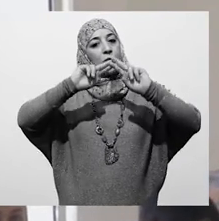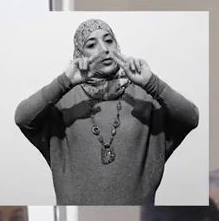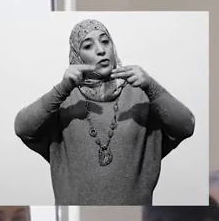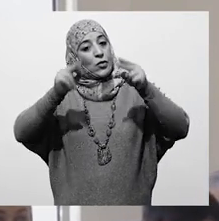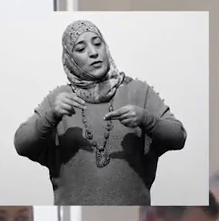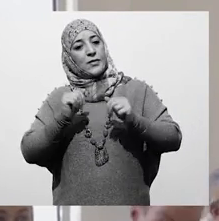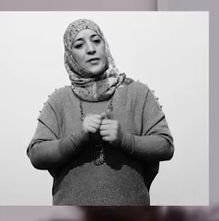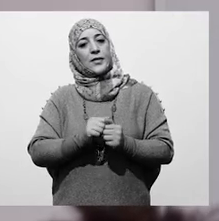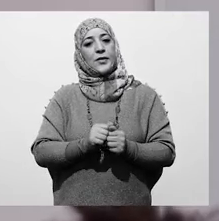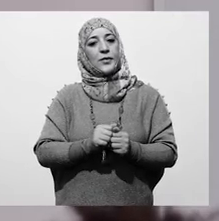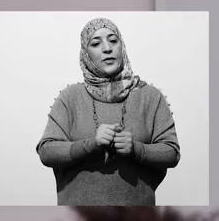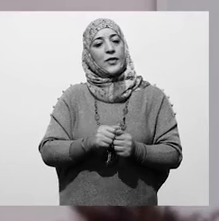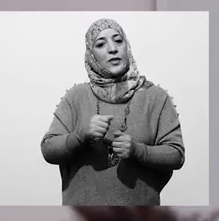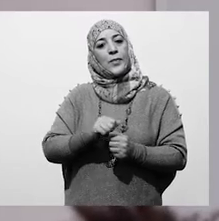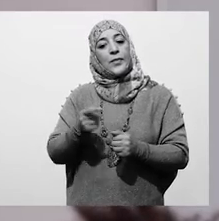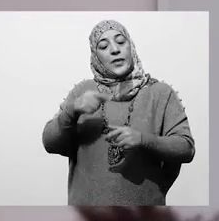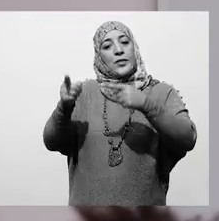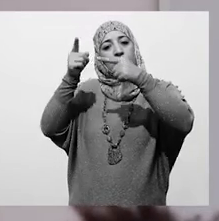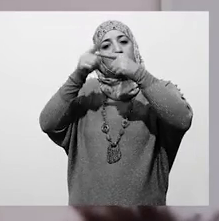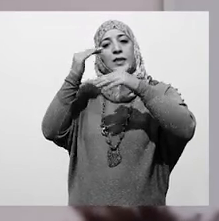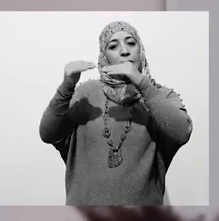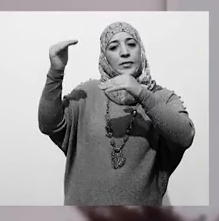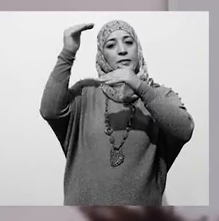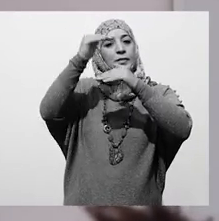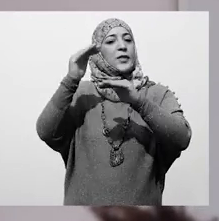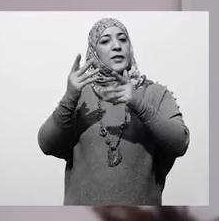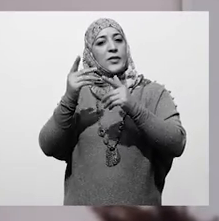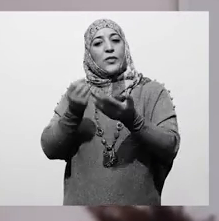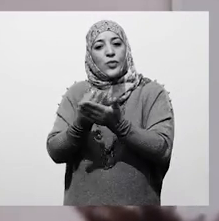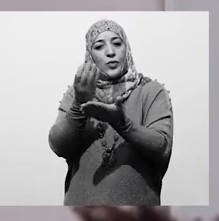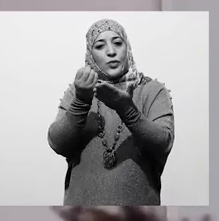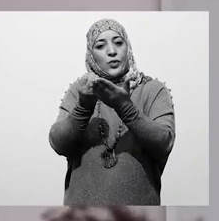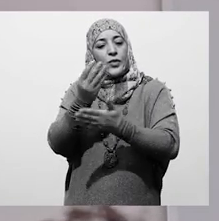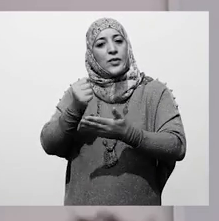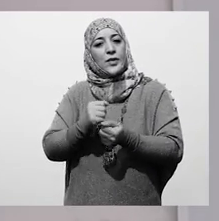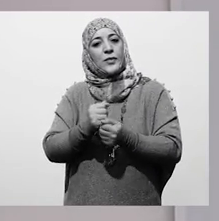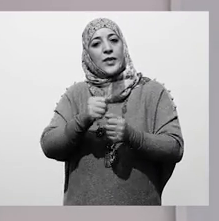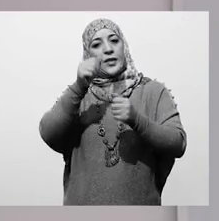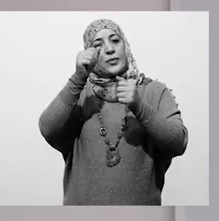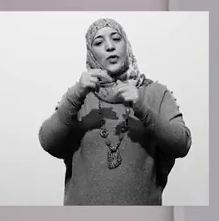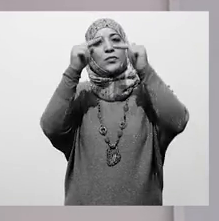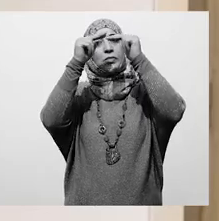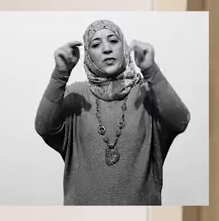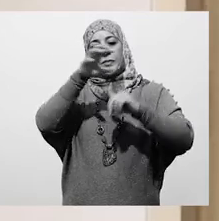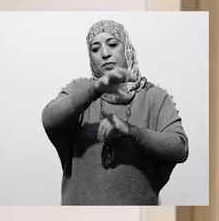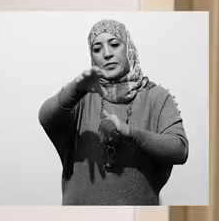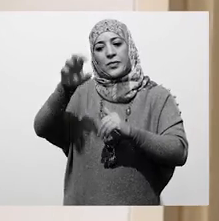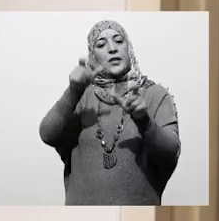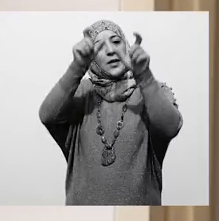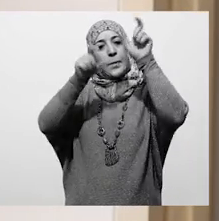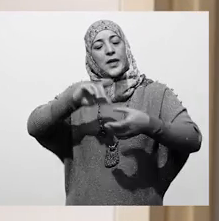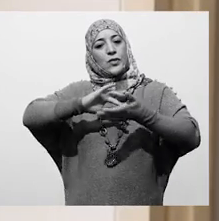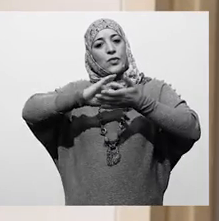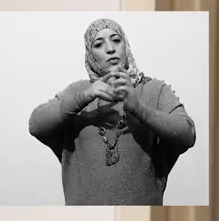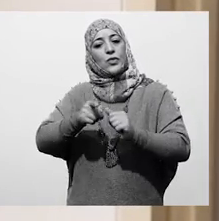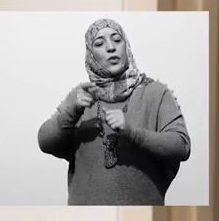des personnes handicapées la 2e étape c'était justement de sensibiliser les preneurs de décision au niveau local à ce que c'est que